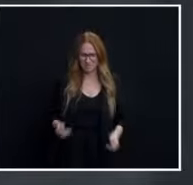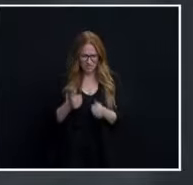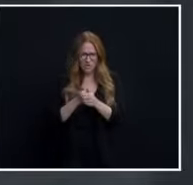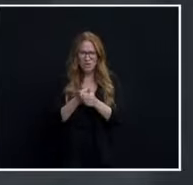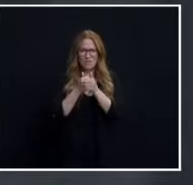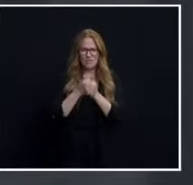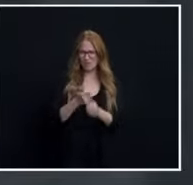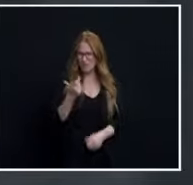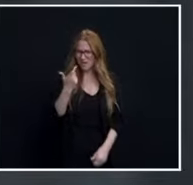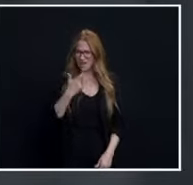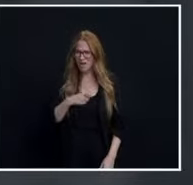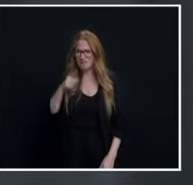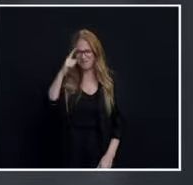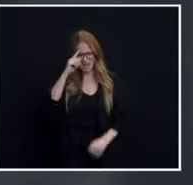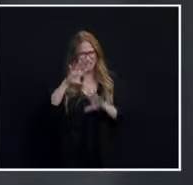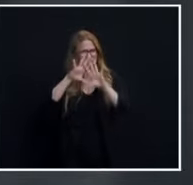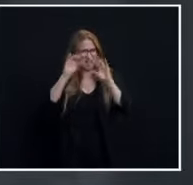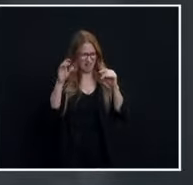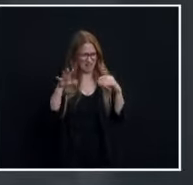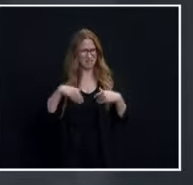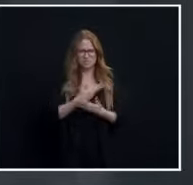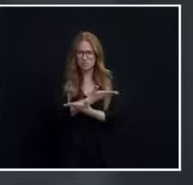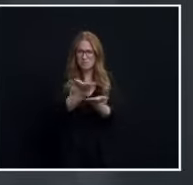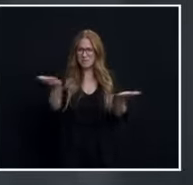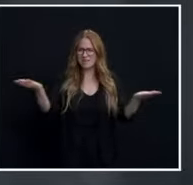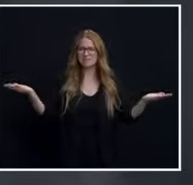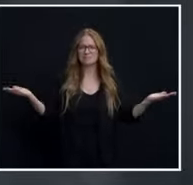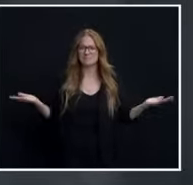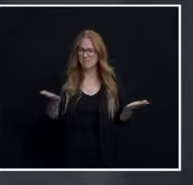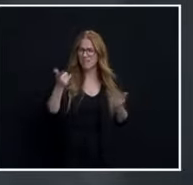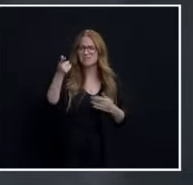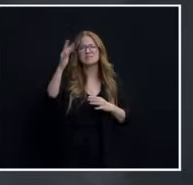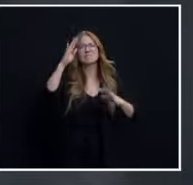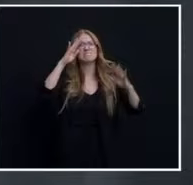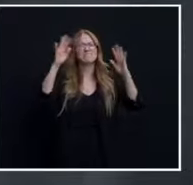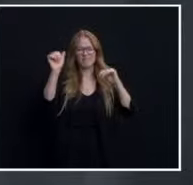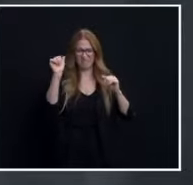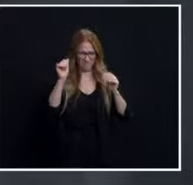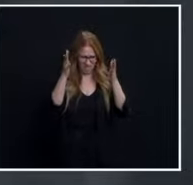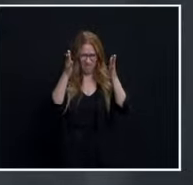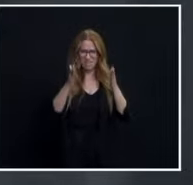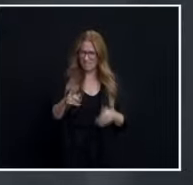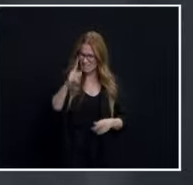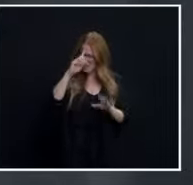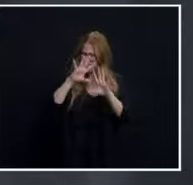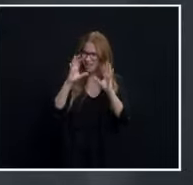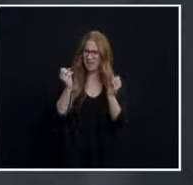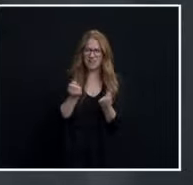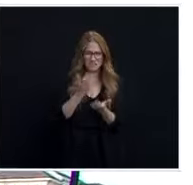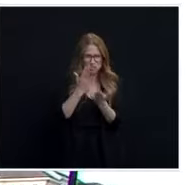uns, wissen alles, wo du herkommst, was du denkst und wer du bist. Hast du das schon gesehen?